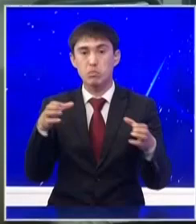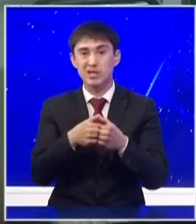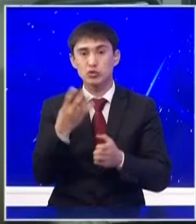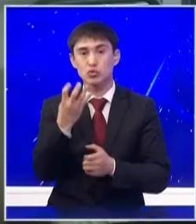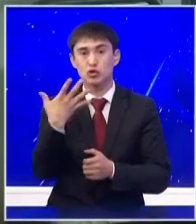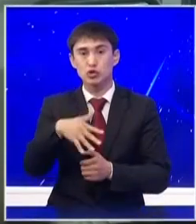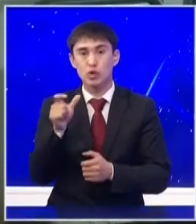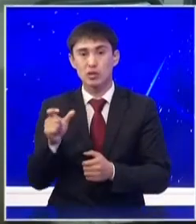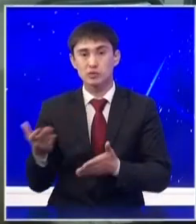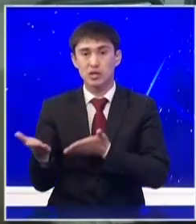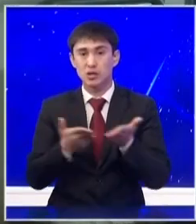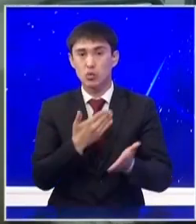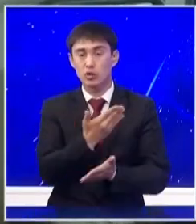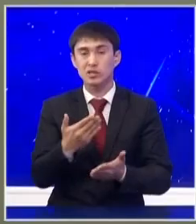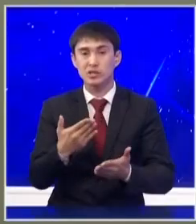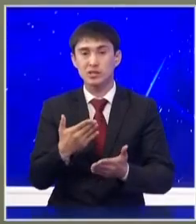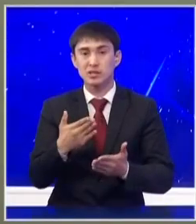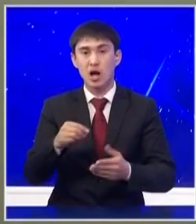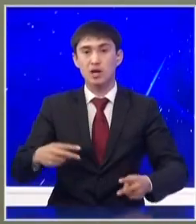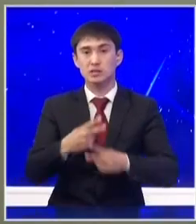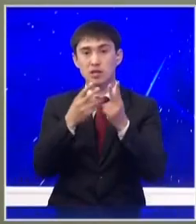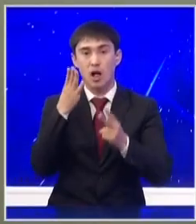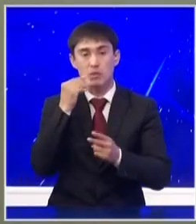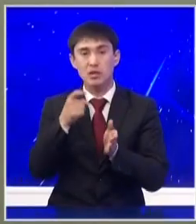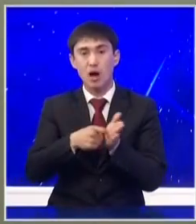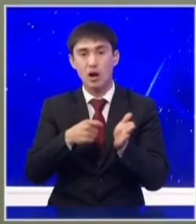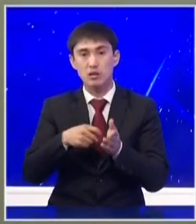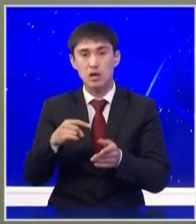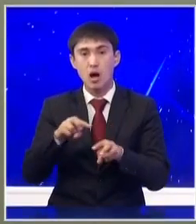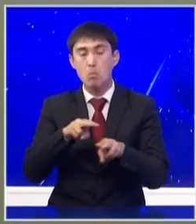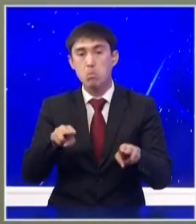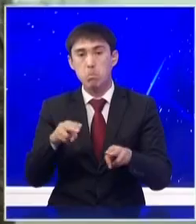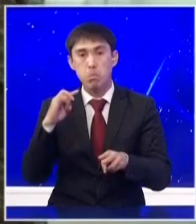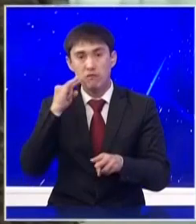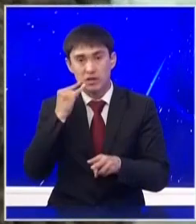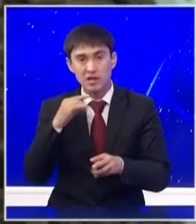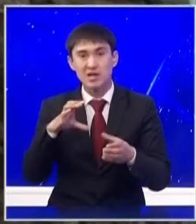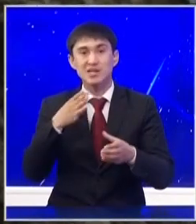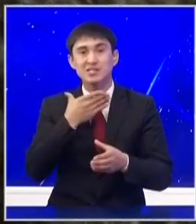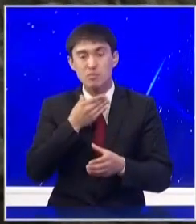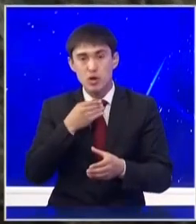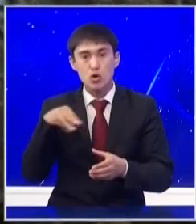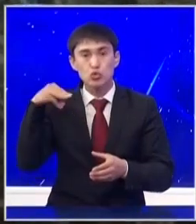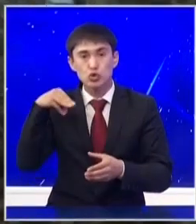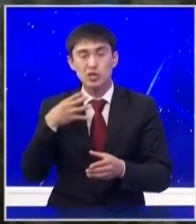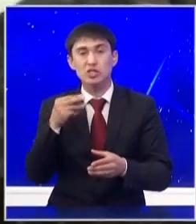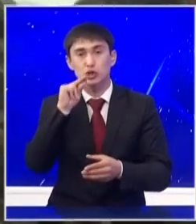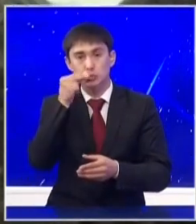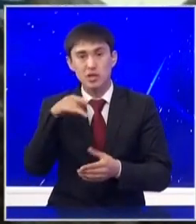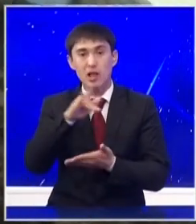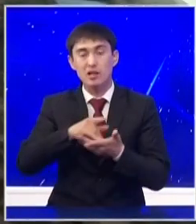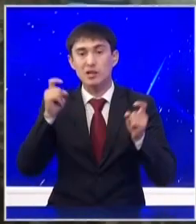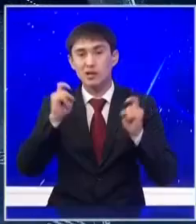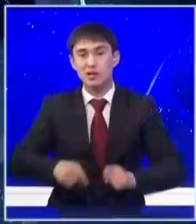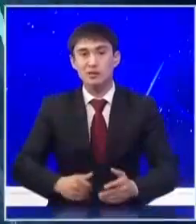450 сарбаз шақырылады. Олардың дені Астана, Алматы, Қарағанды, Павлодар, Семей, Түркістан және Шымкент қалаларынан келеді.